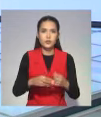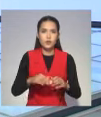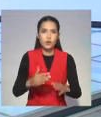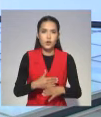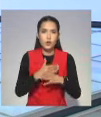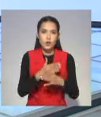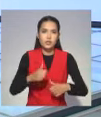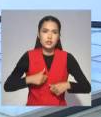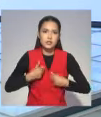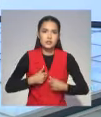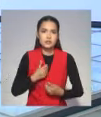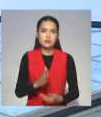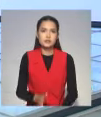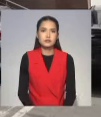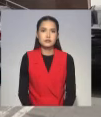ұшын созып көмек көрсетуде.